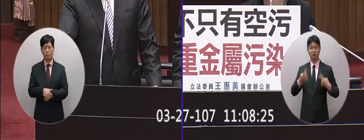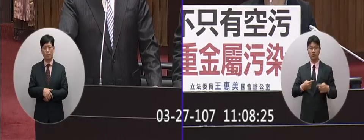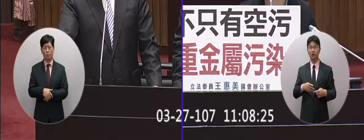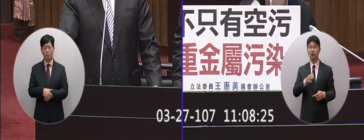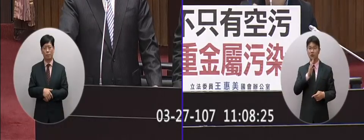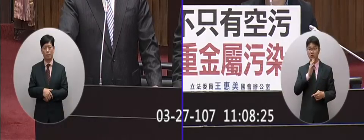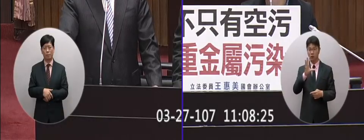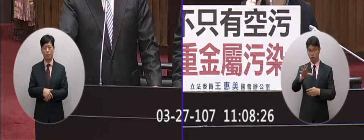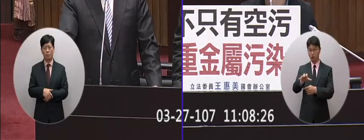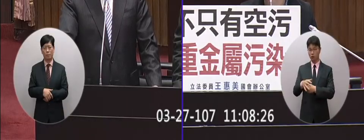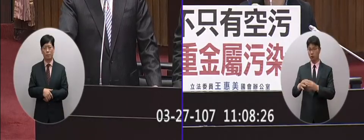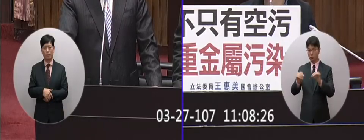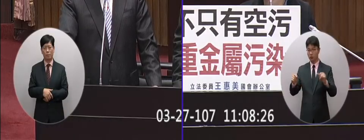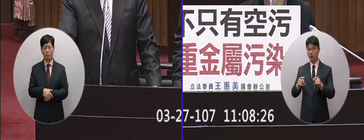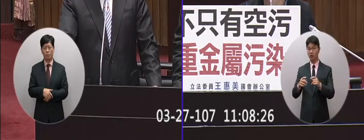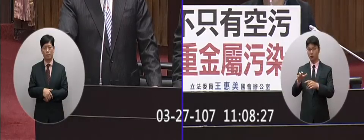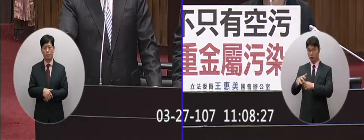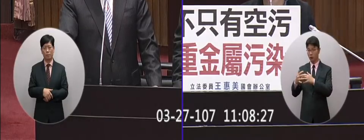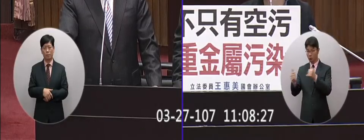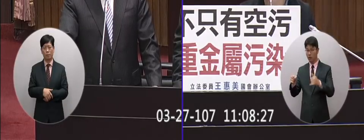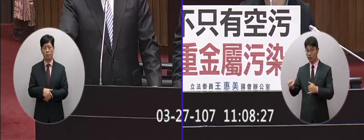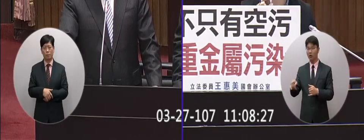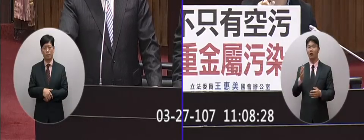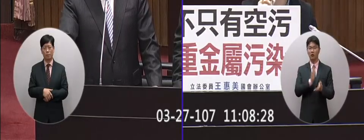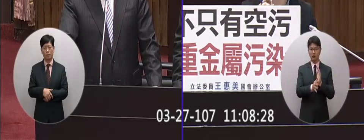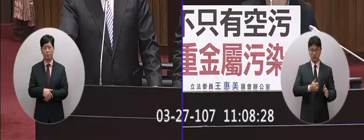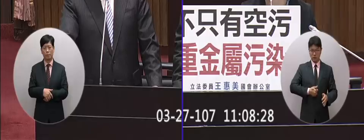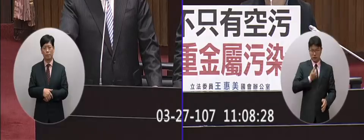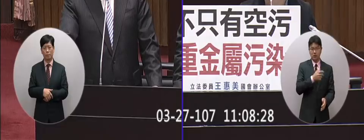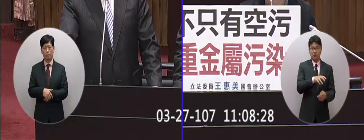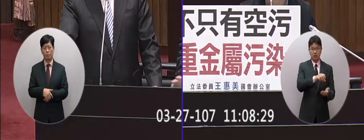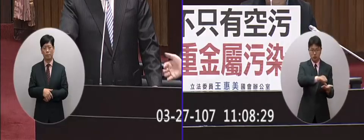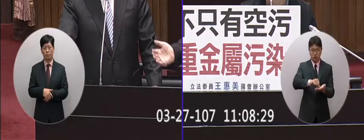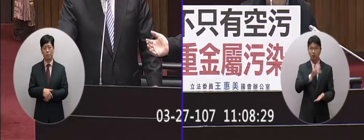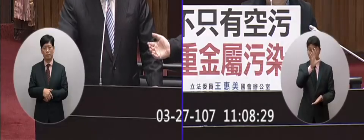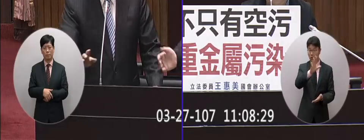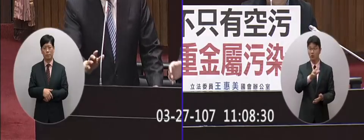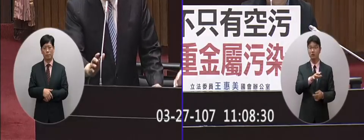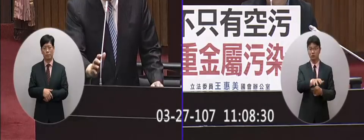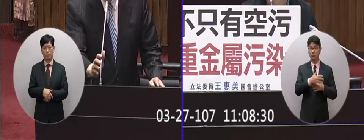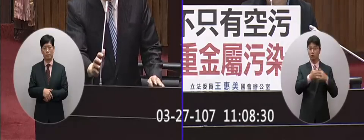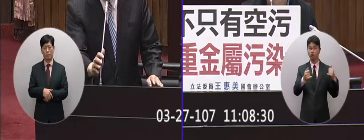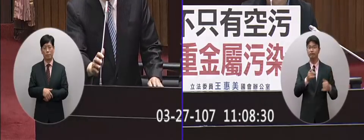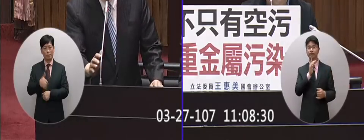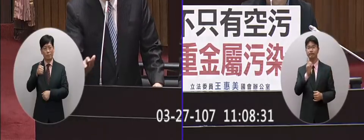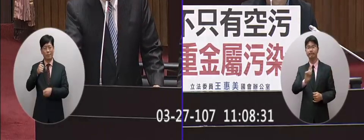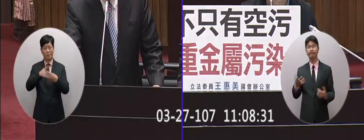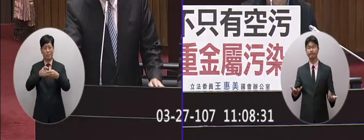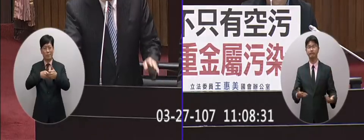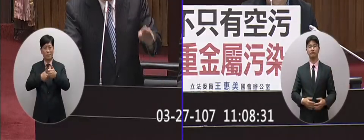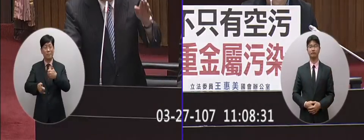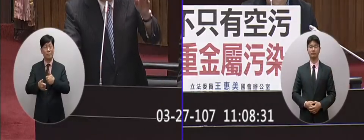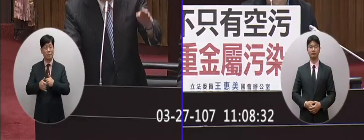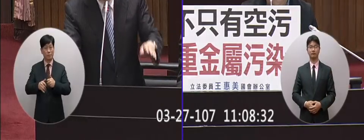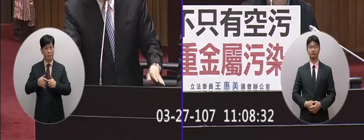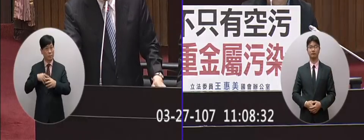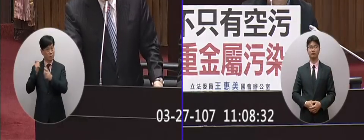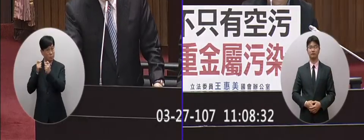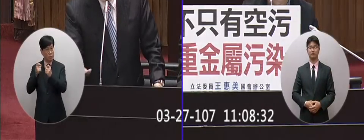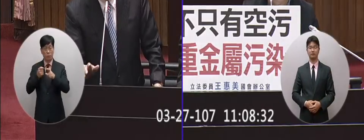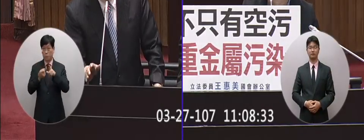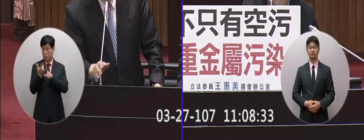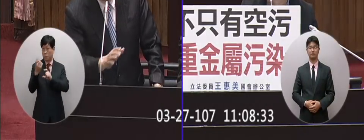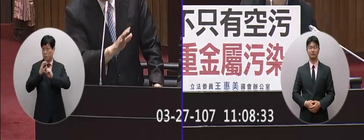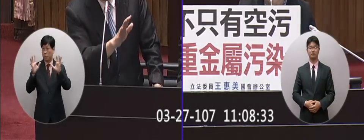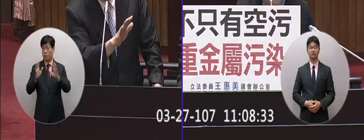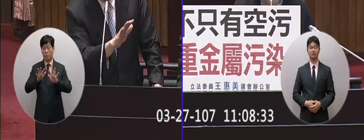人才是农民，还是实际从事农作的人才是农民？ 谢谢王委员。我们最近公